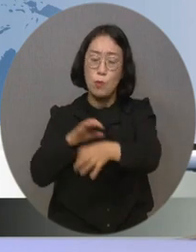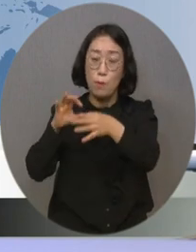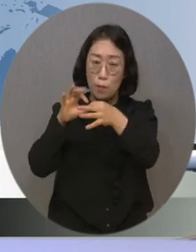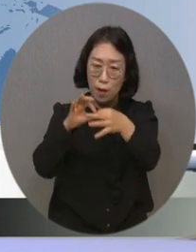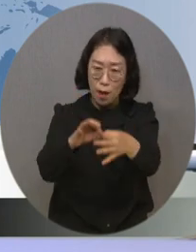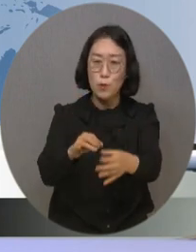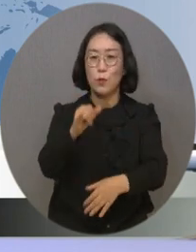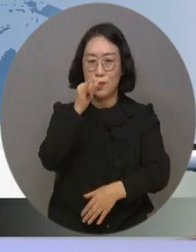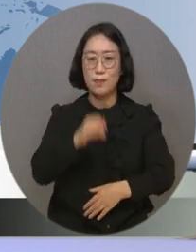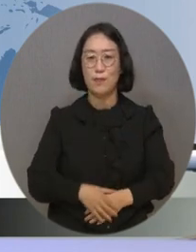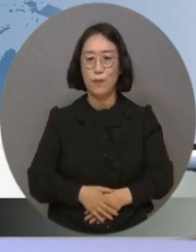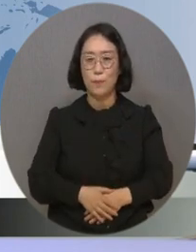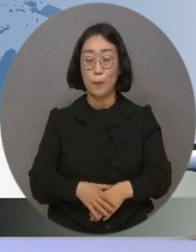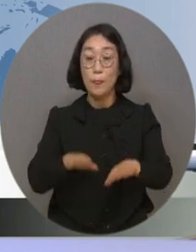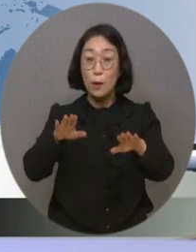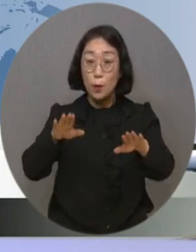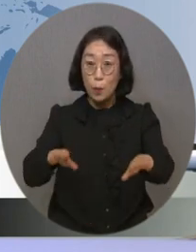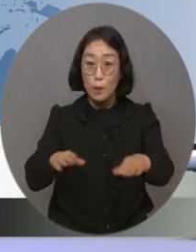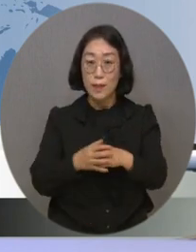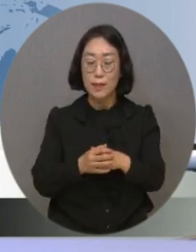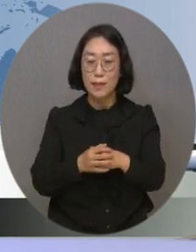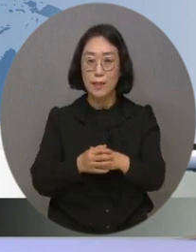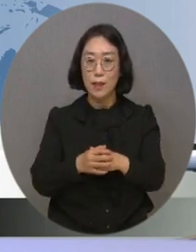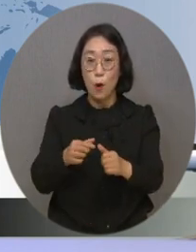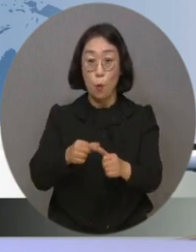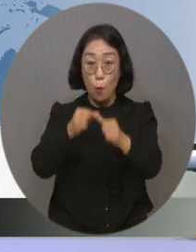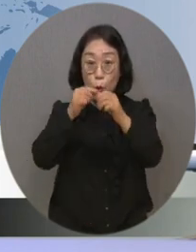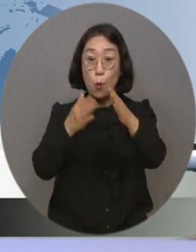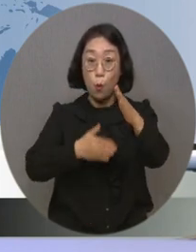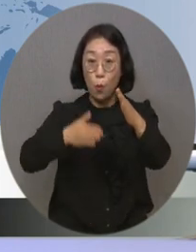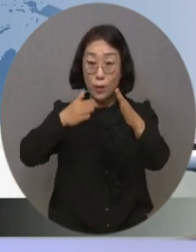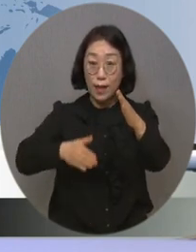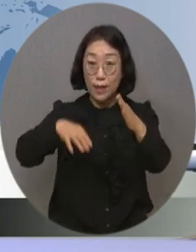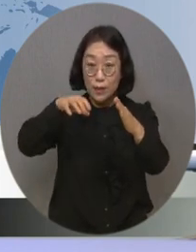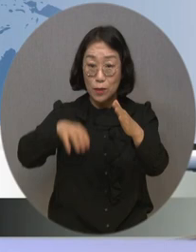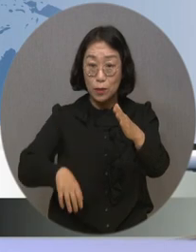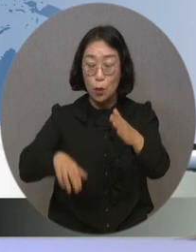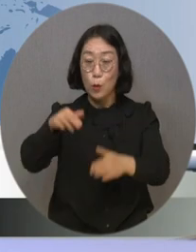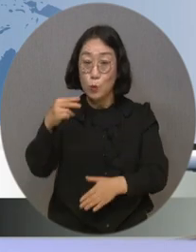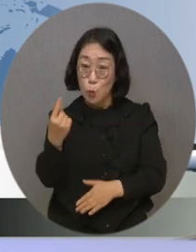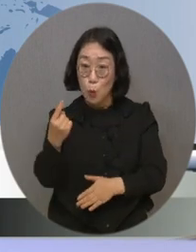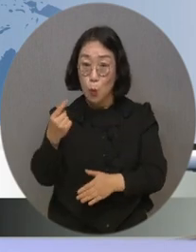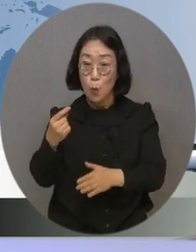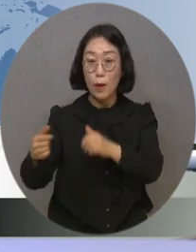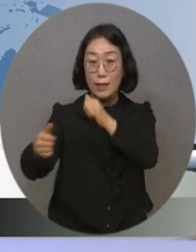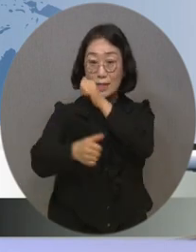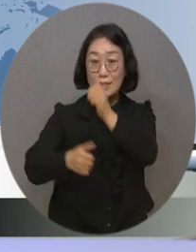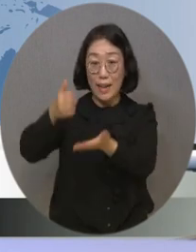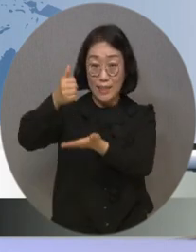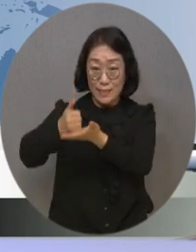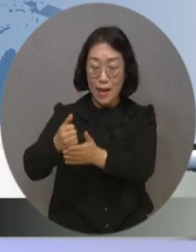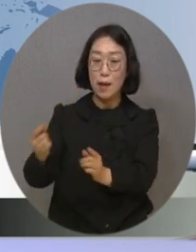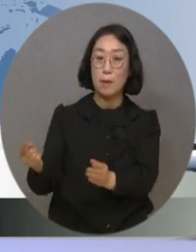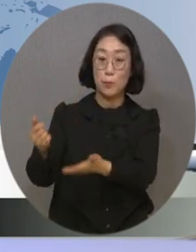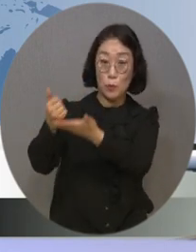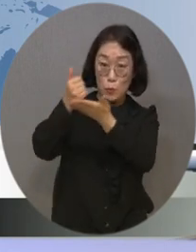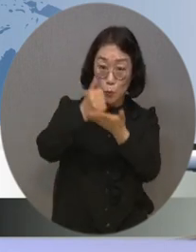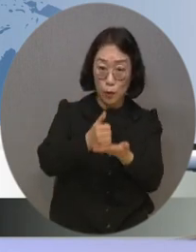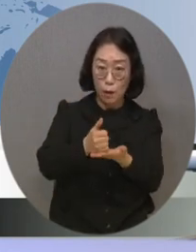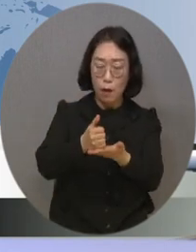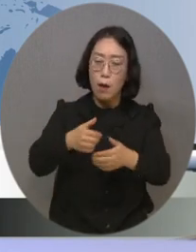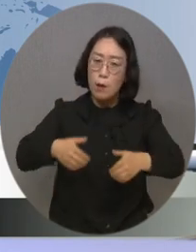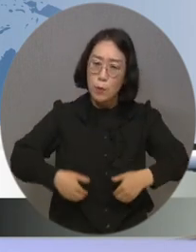있죠. 이번 시간에는 한국장애인 고용공단 조향연 이사장을 만나 모두를 위한 세상을 만들기 위해 필요한